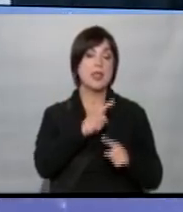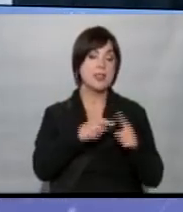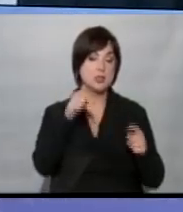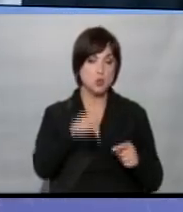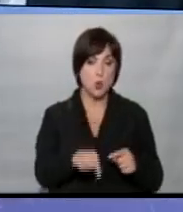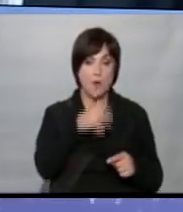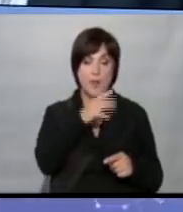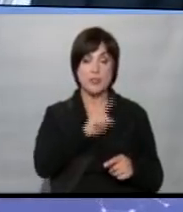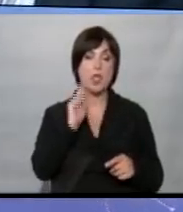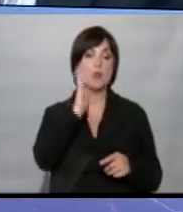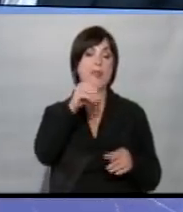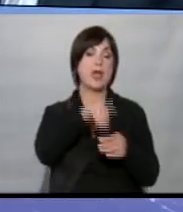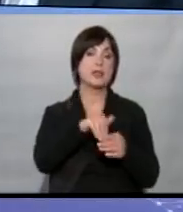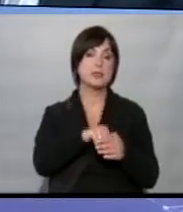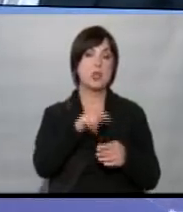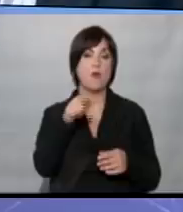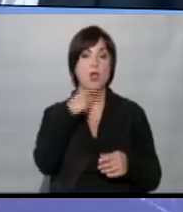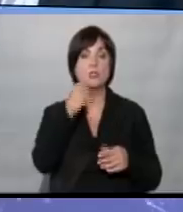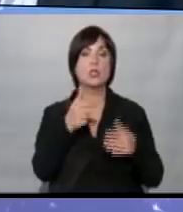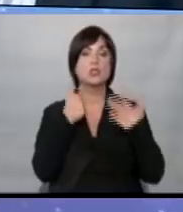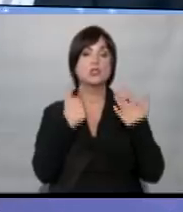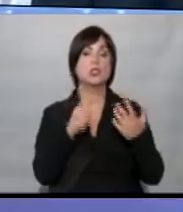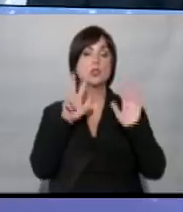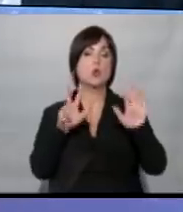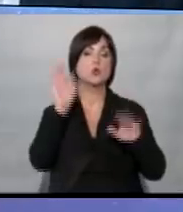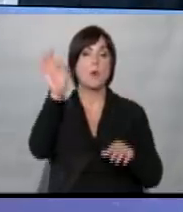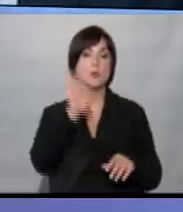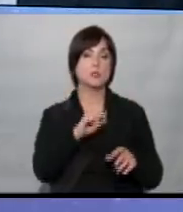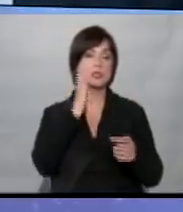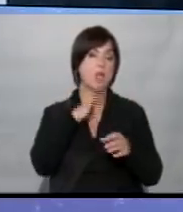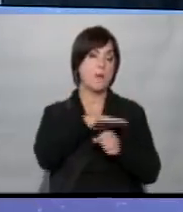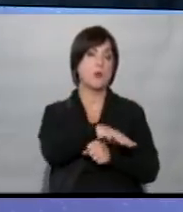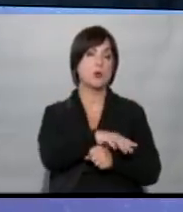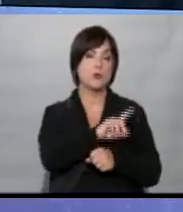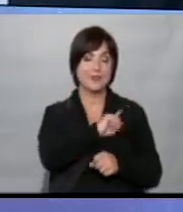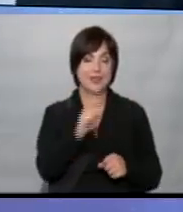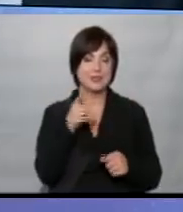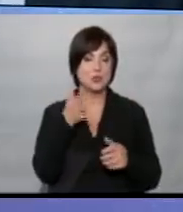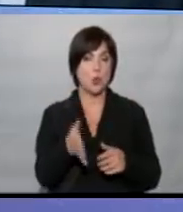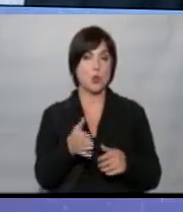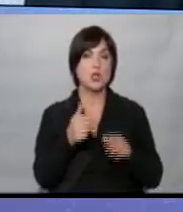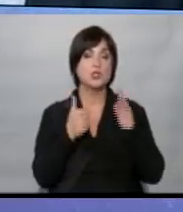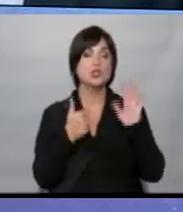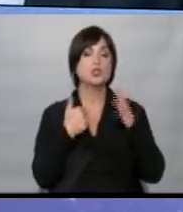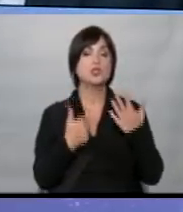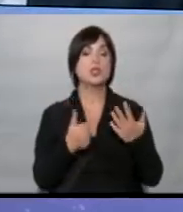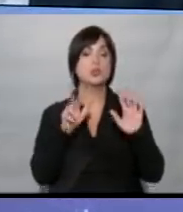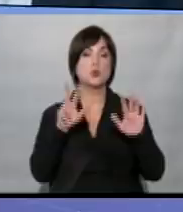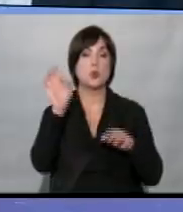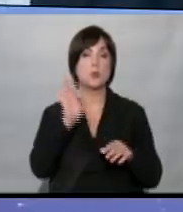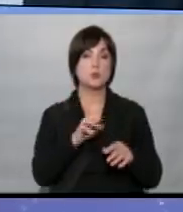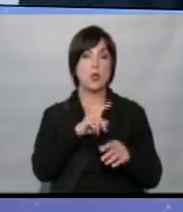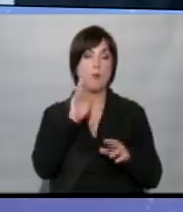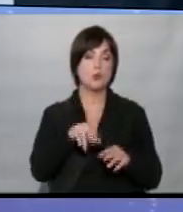излегуваат, тие си ги припишаа на своето конто и рекоа 68% се против. Не се 68%, а тие 68% можете веднаш